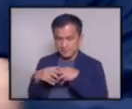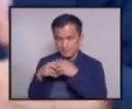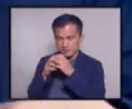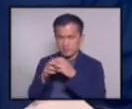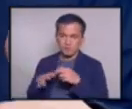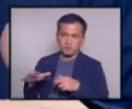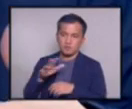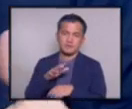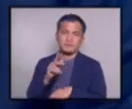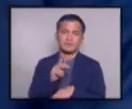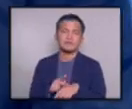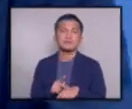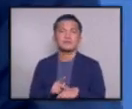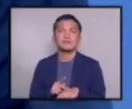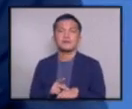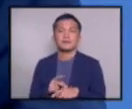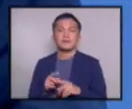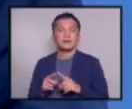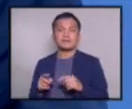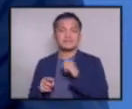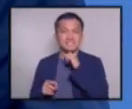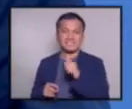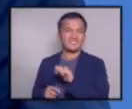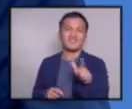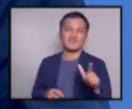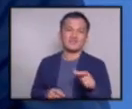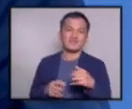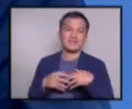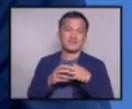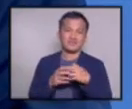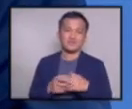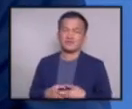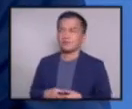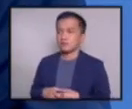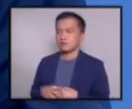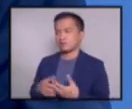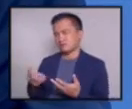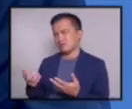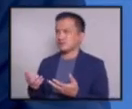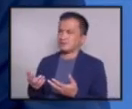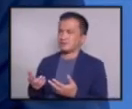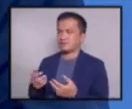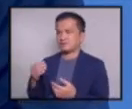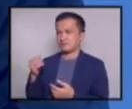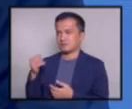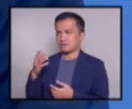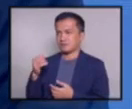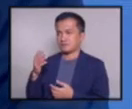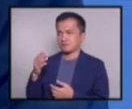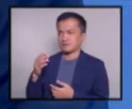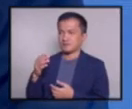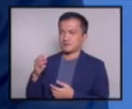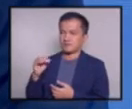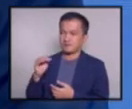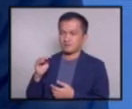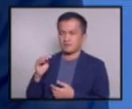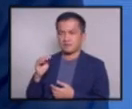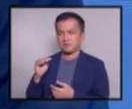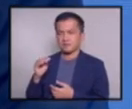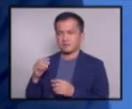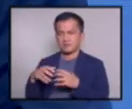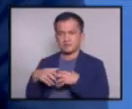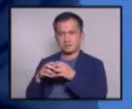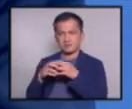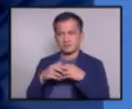all over the country. Pero ano? Ngunit, hindi lahat sa ngayon, tayo. Mga 15-4 lang yata ang tinayo ano,